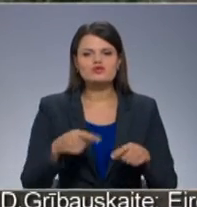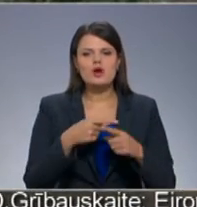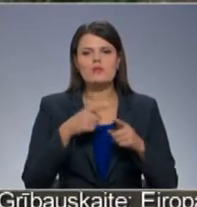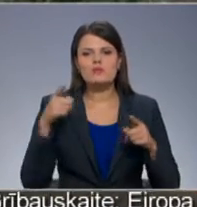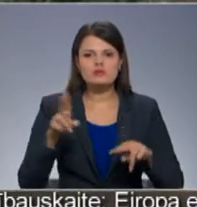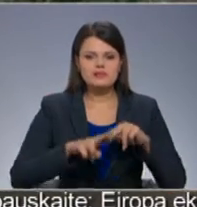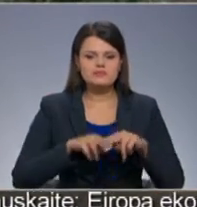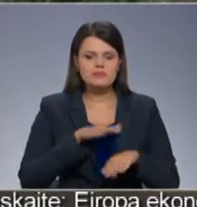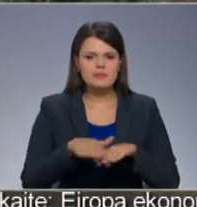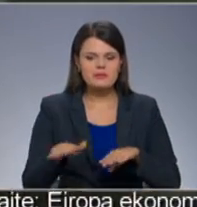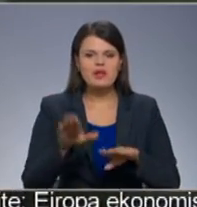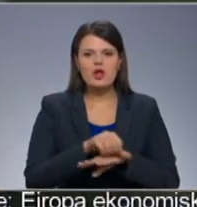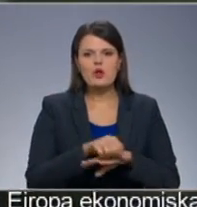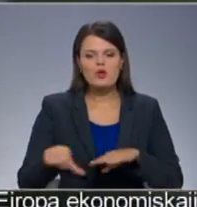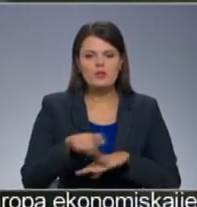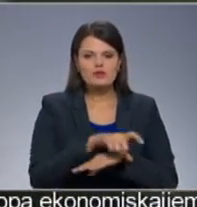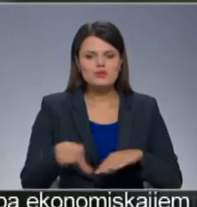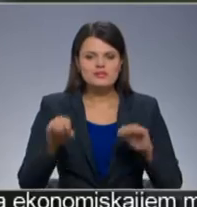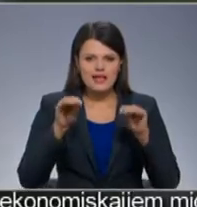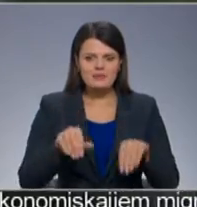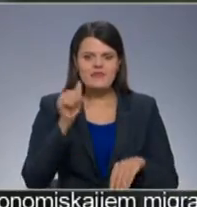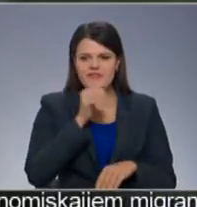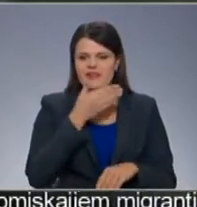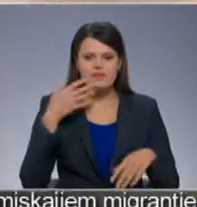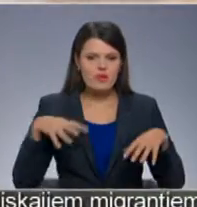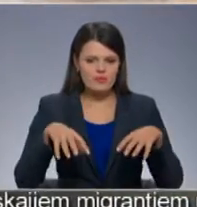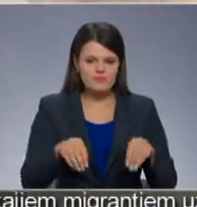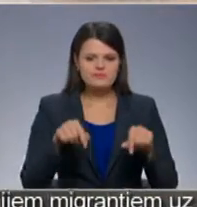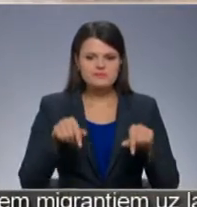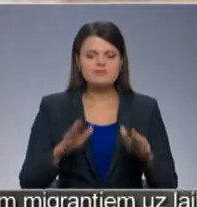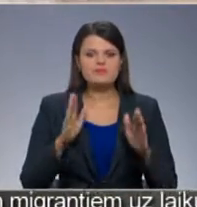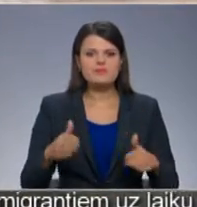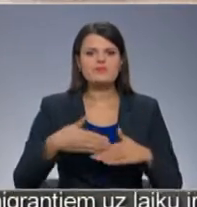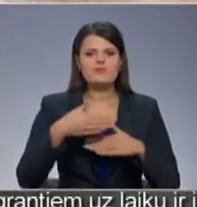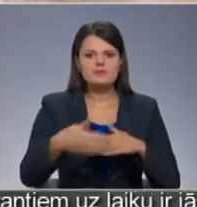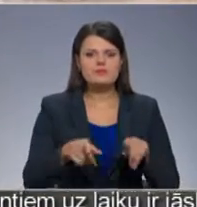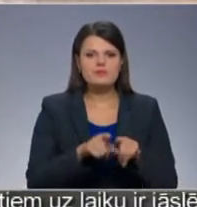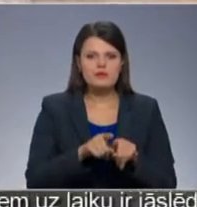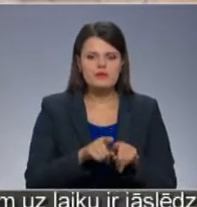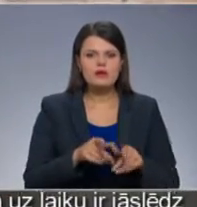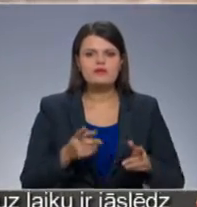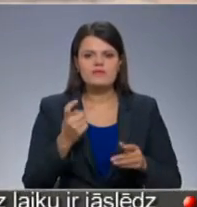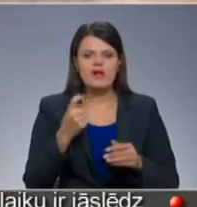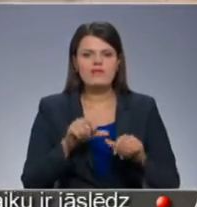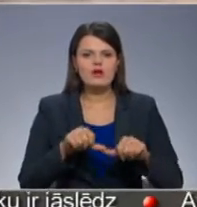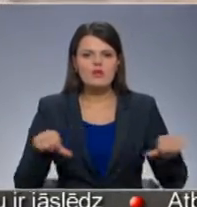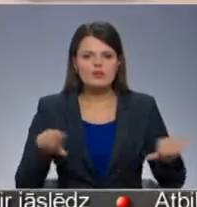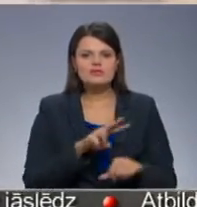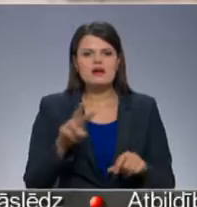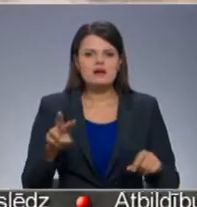izbūvēts pilnībā, lai gan robežjoslas ierīkošana vēl nav pabeigta. Šeit būs tālāk arī pēda josla, kas atstāja